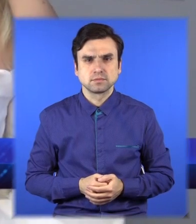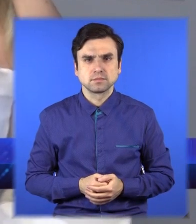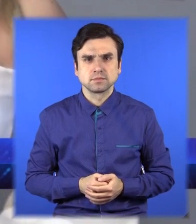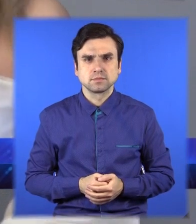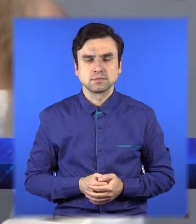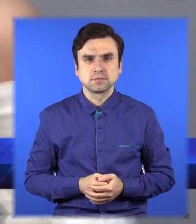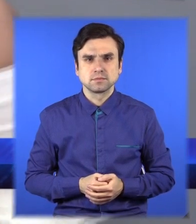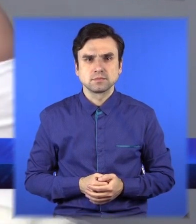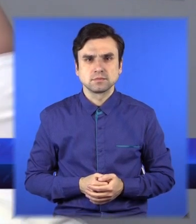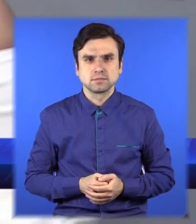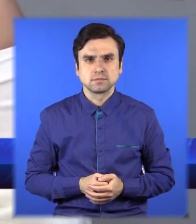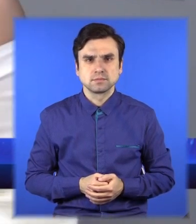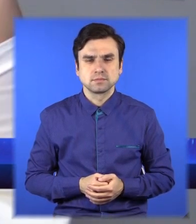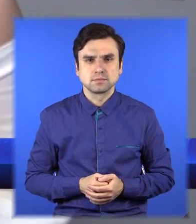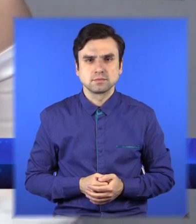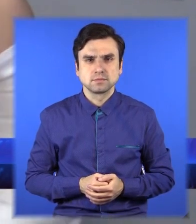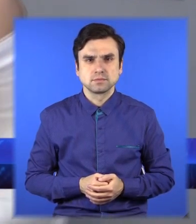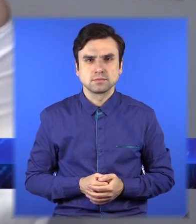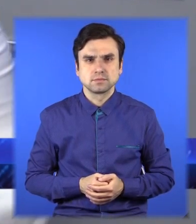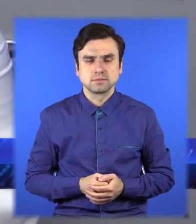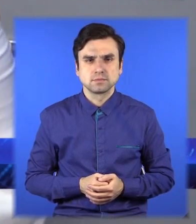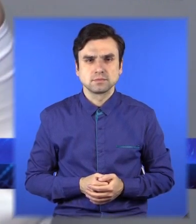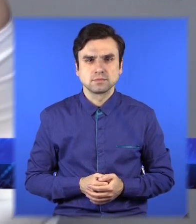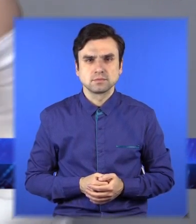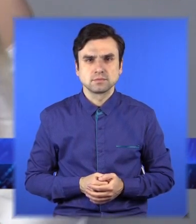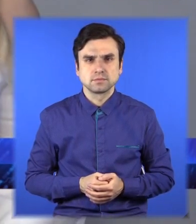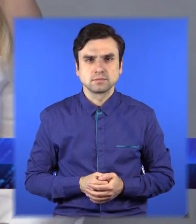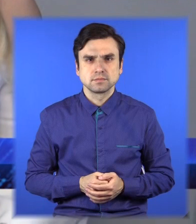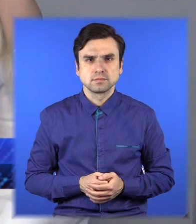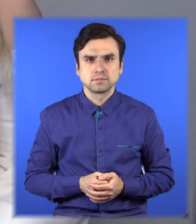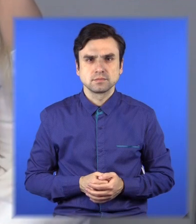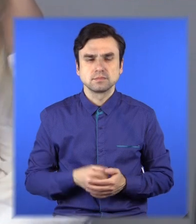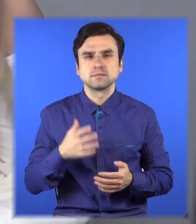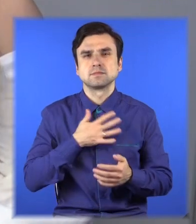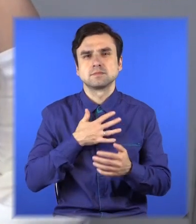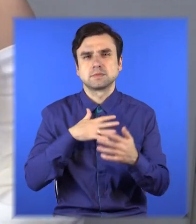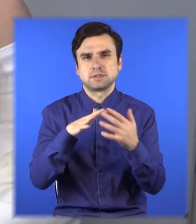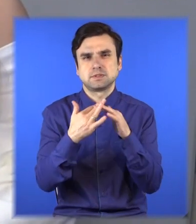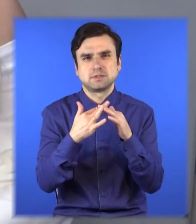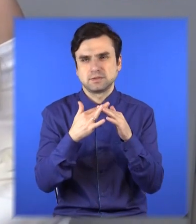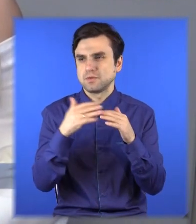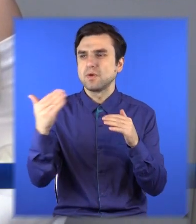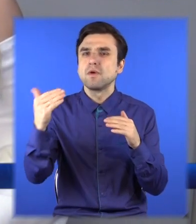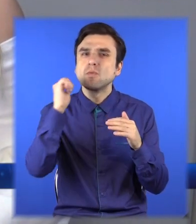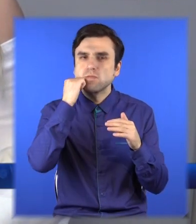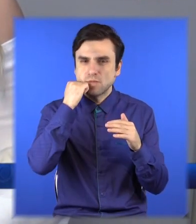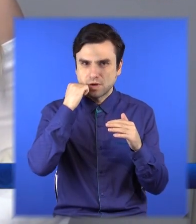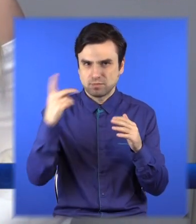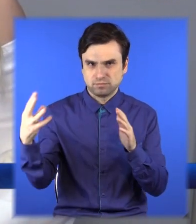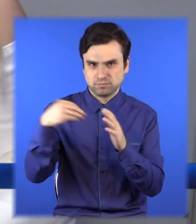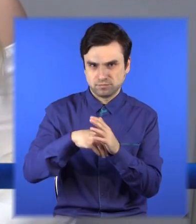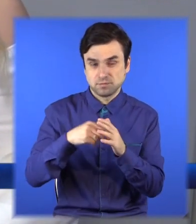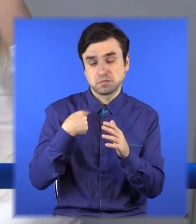бігала. Ну так це правда. В дитинстві, 15 років. У нашому селищі проживає її бабушка.